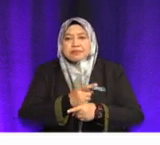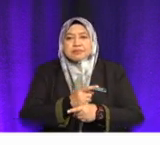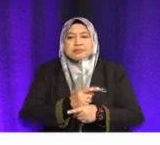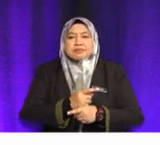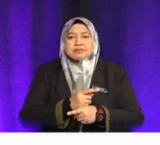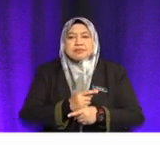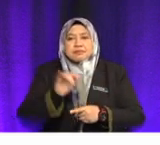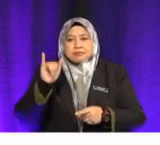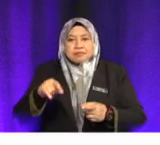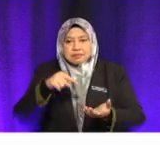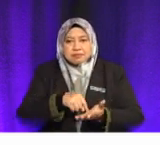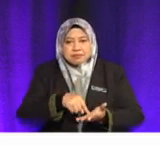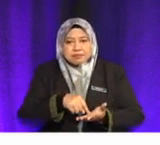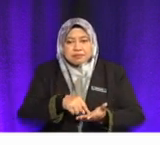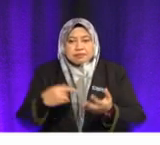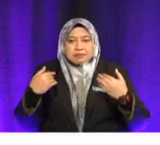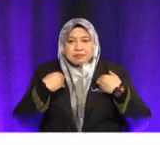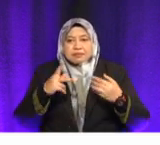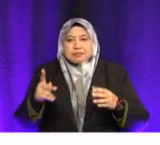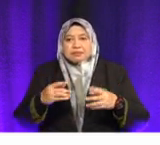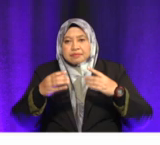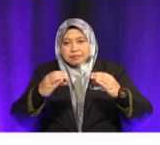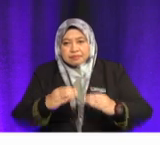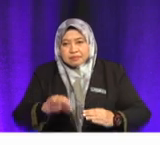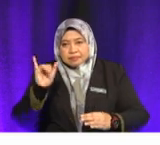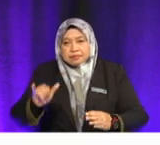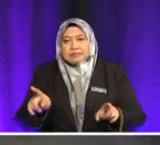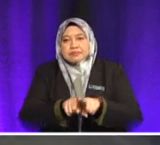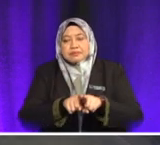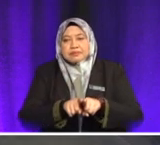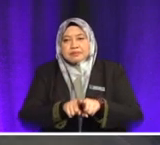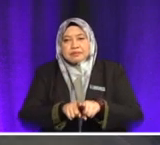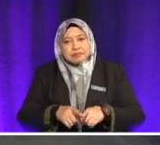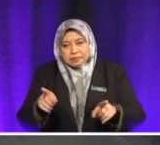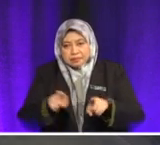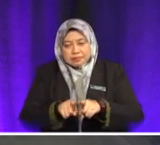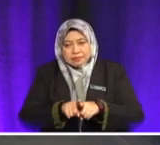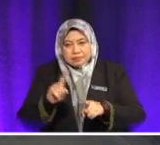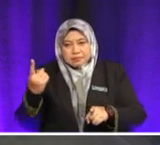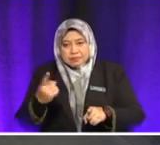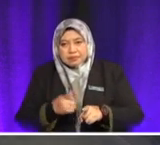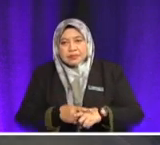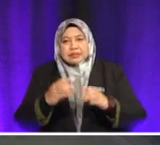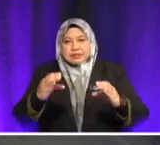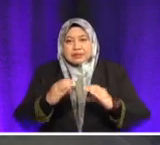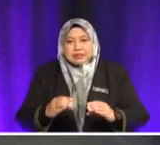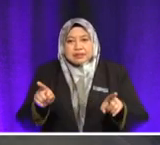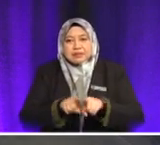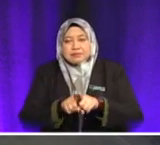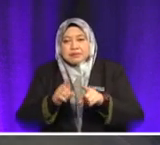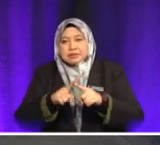yang ini Adakah carinya sama juga cikgunya cuma bentuk dia saja